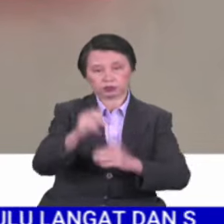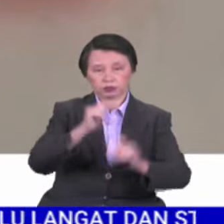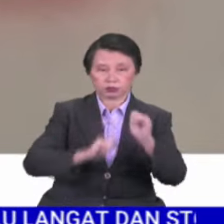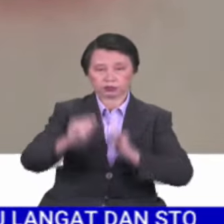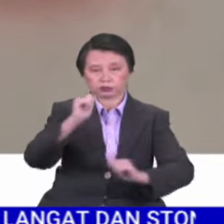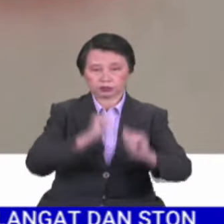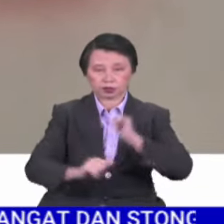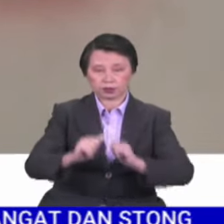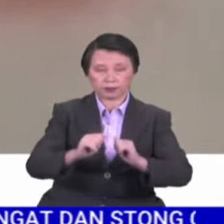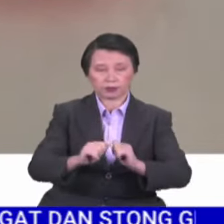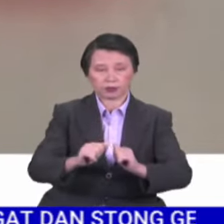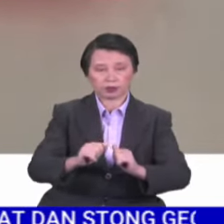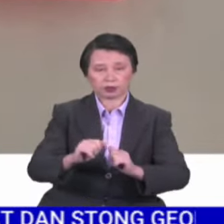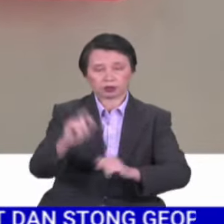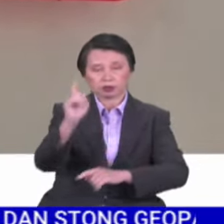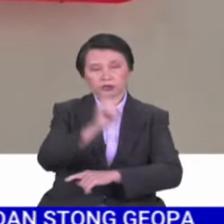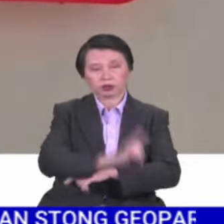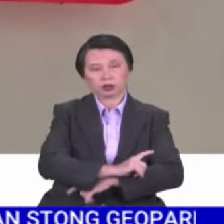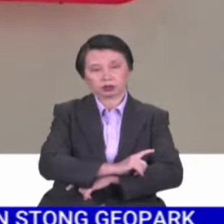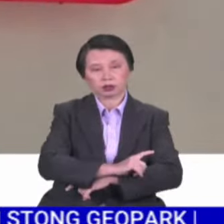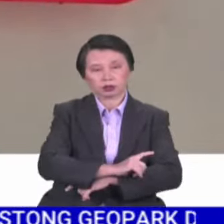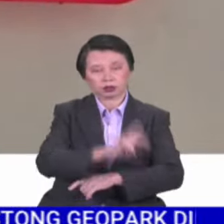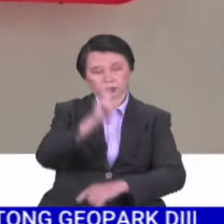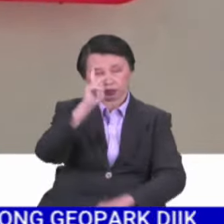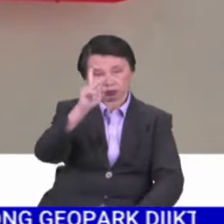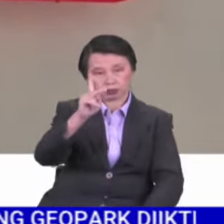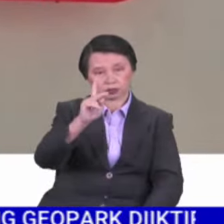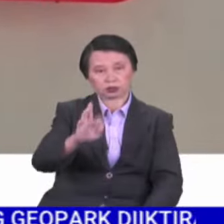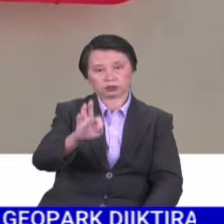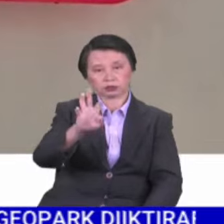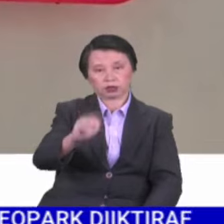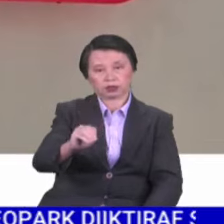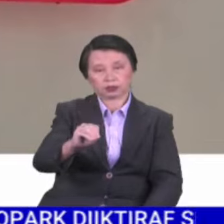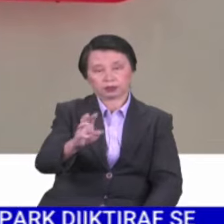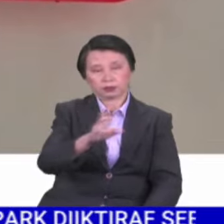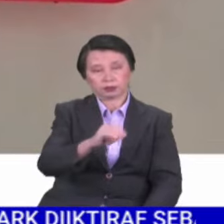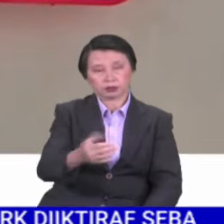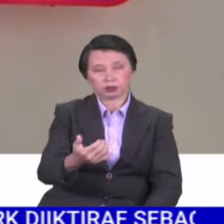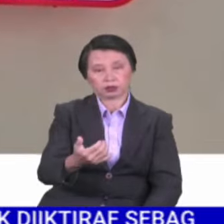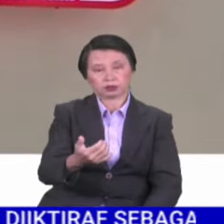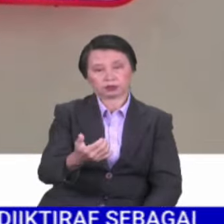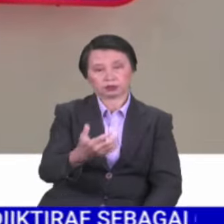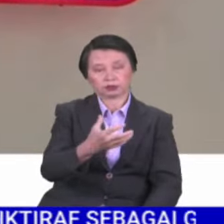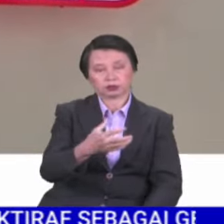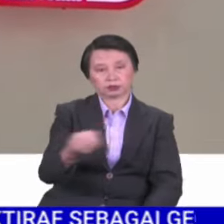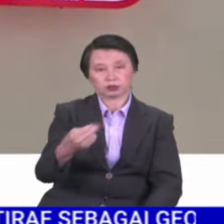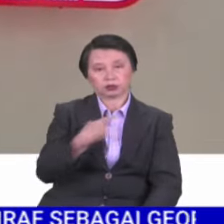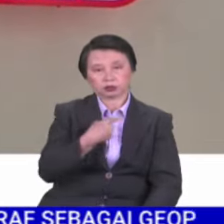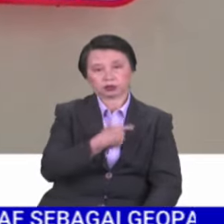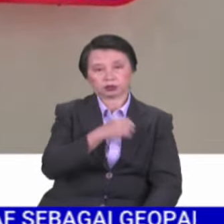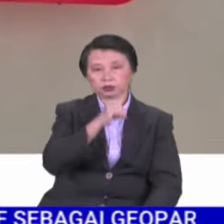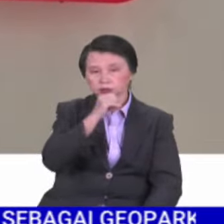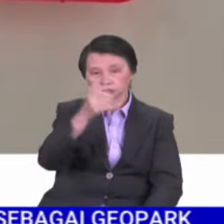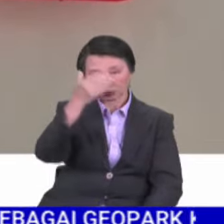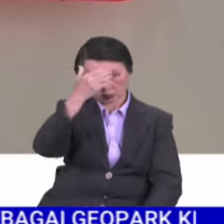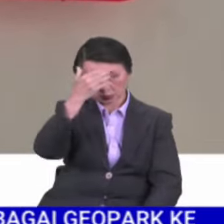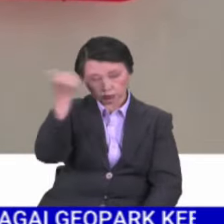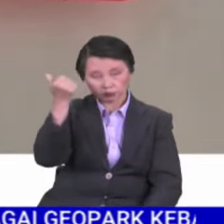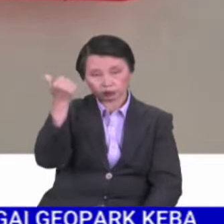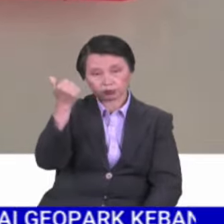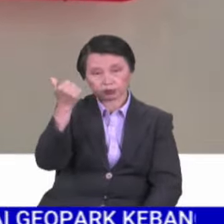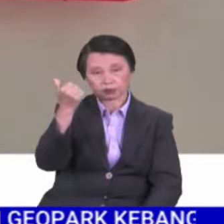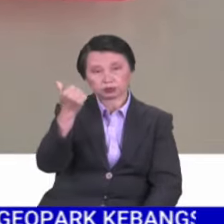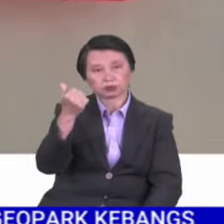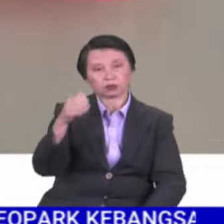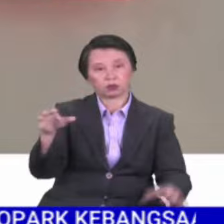drama sempena hari Kelantan FM ni. Dan di samping itu juga kami tidak lupa untuk